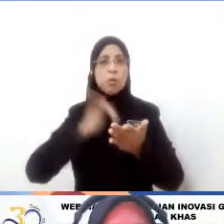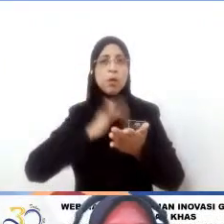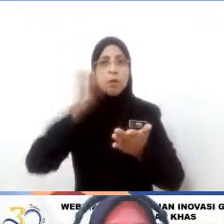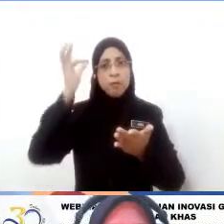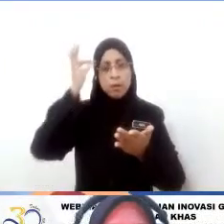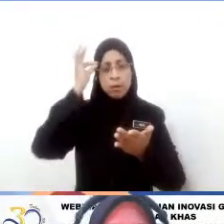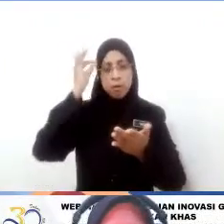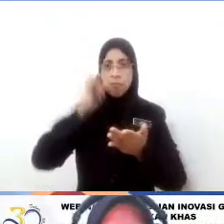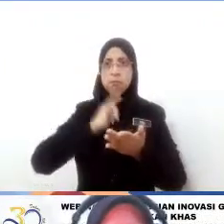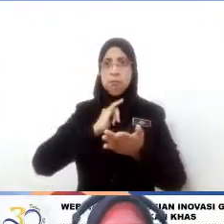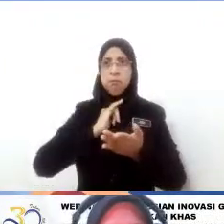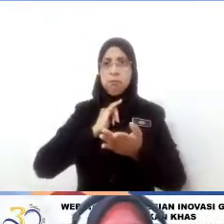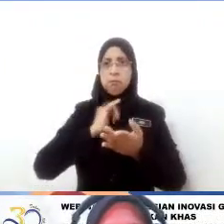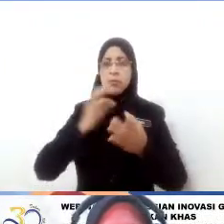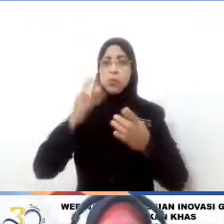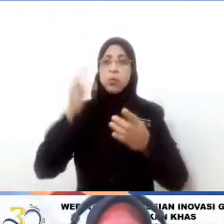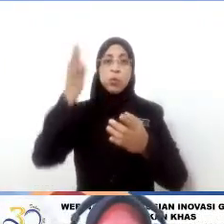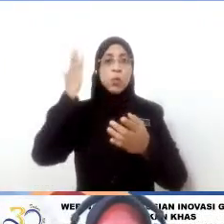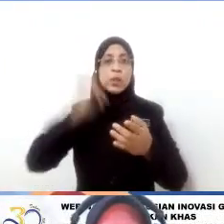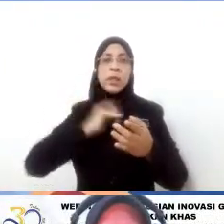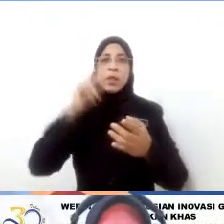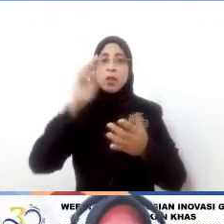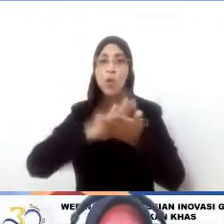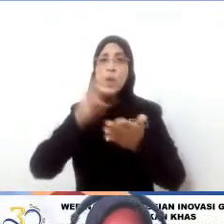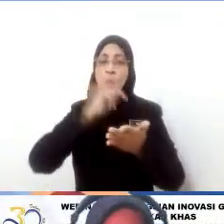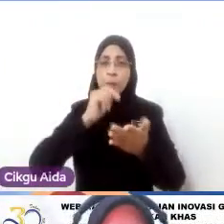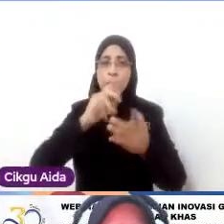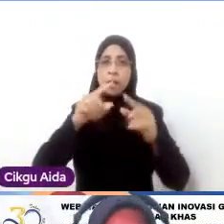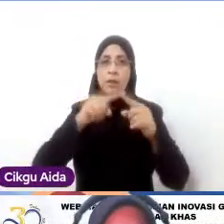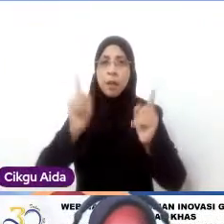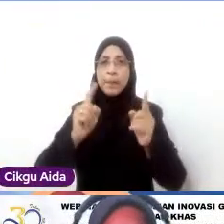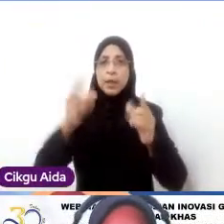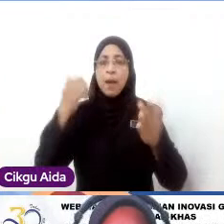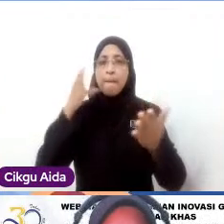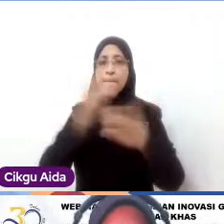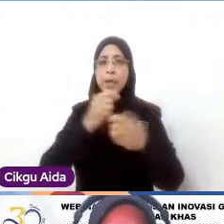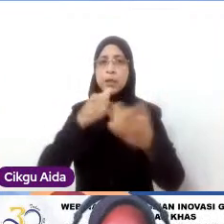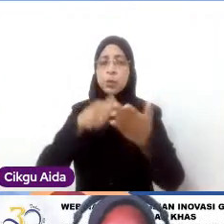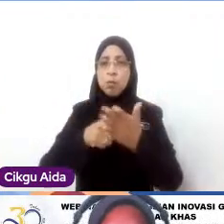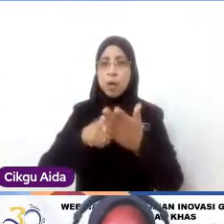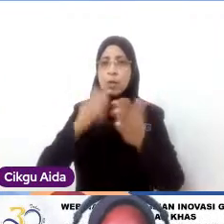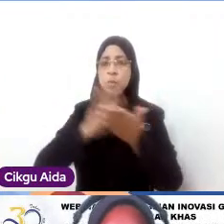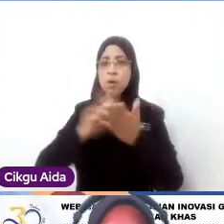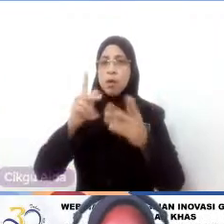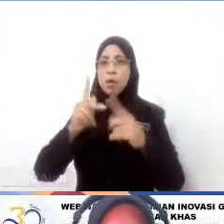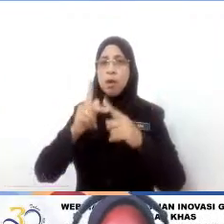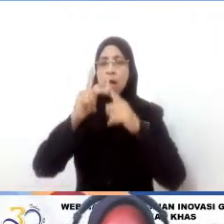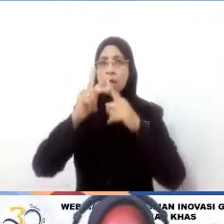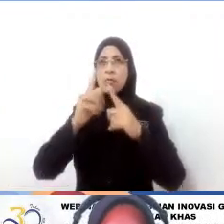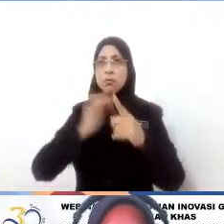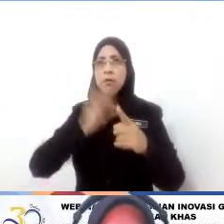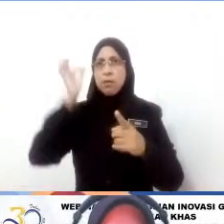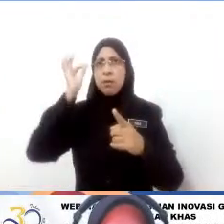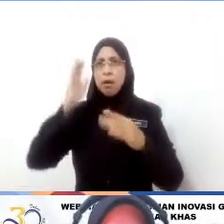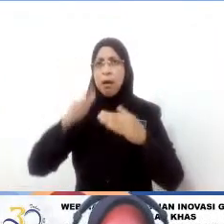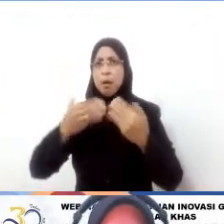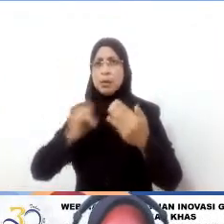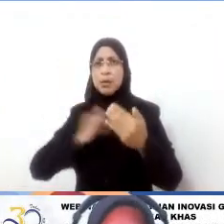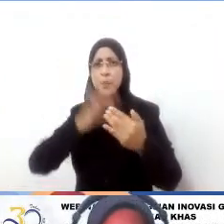ke tak. So saya tak tahu pendidikan khas tu macam mana. Tapi bila saya tahu, okay, belajar macam sekolah saya sekarang belajar sekolah yang